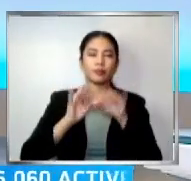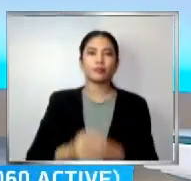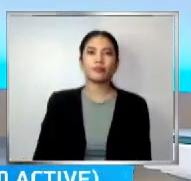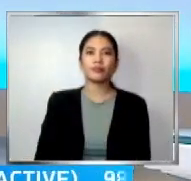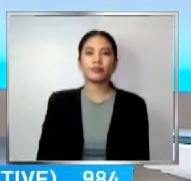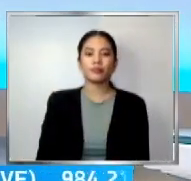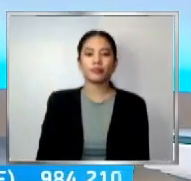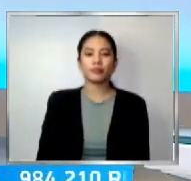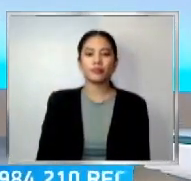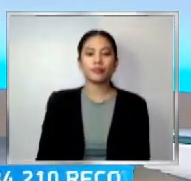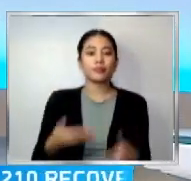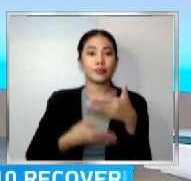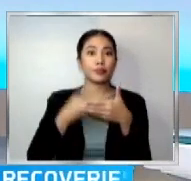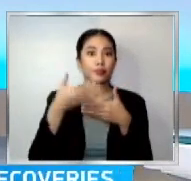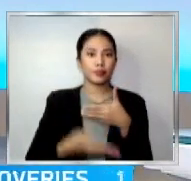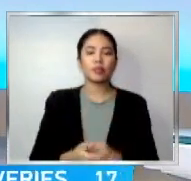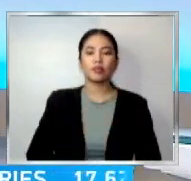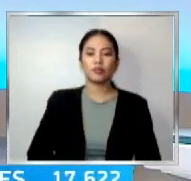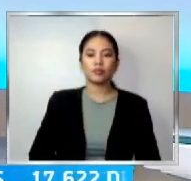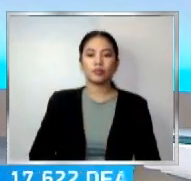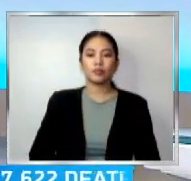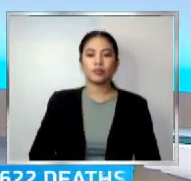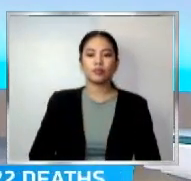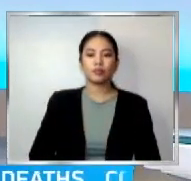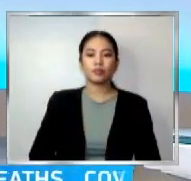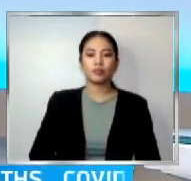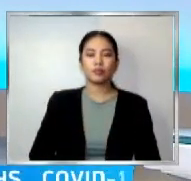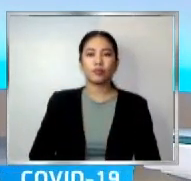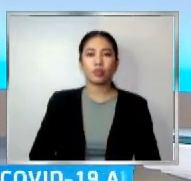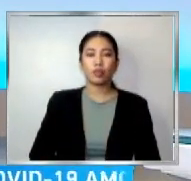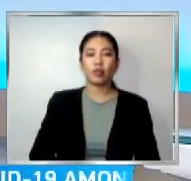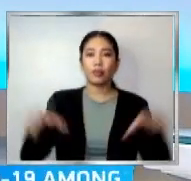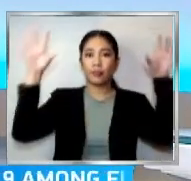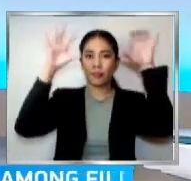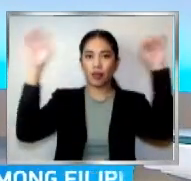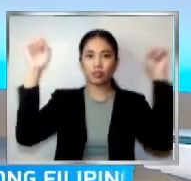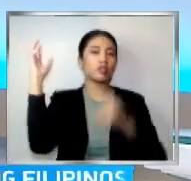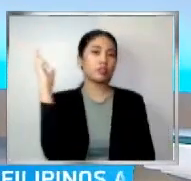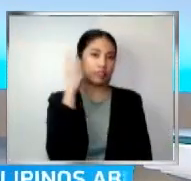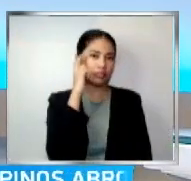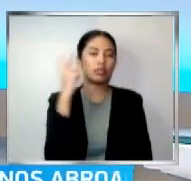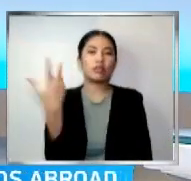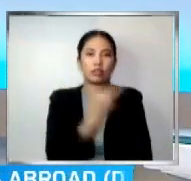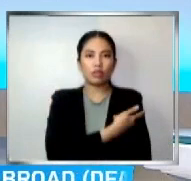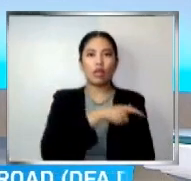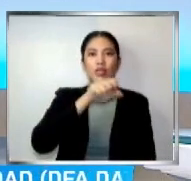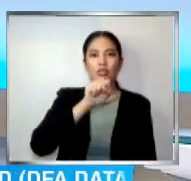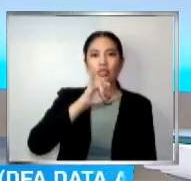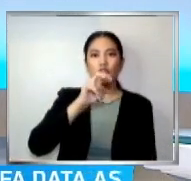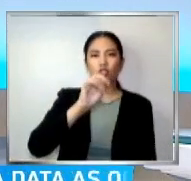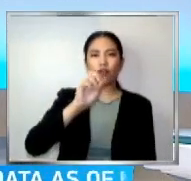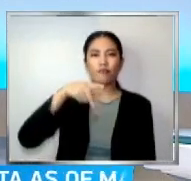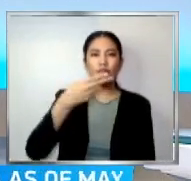May nalabag nga ba ng bakunahan ng Pangulo ng Sinopharm vaccine kahit compassionate special permit pa lang at hindi emergency use